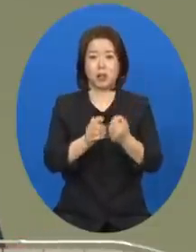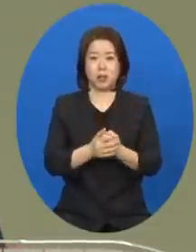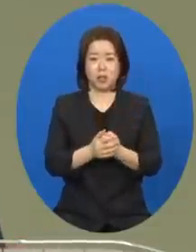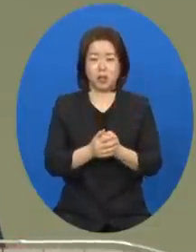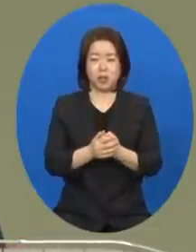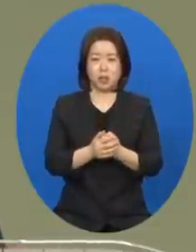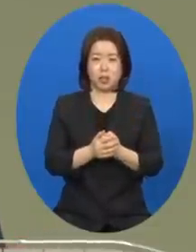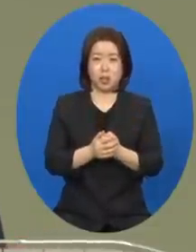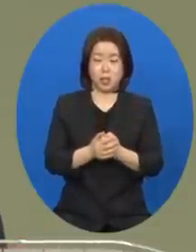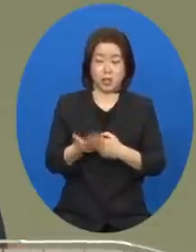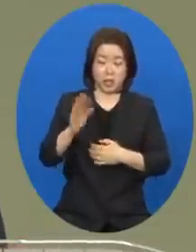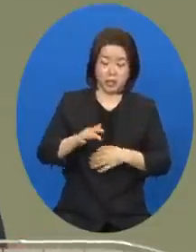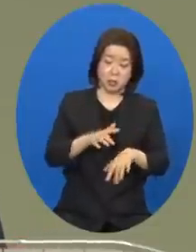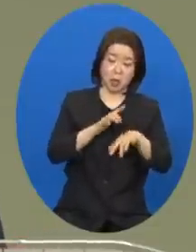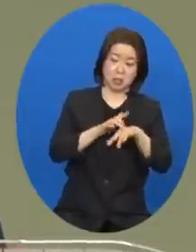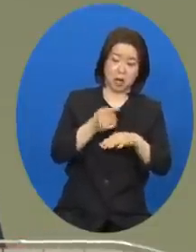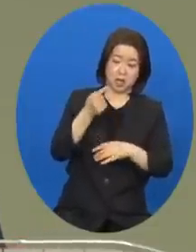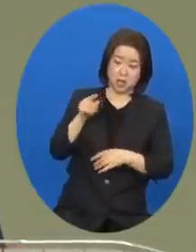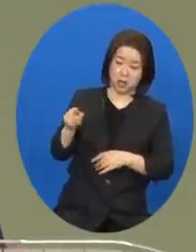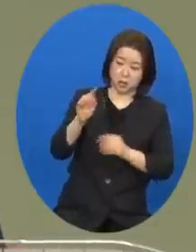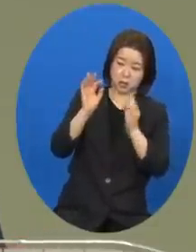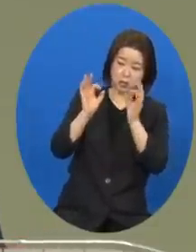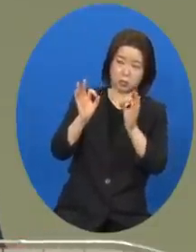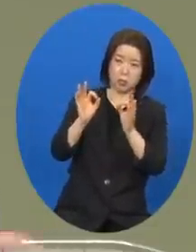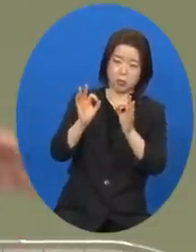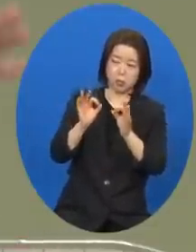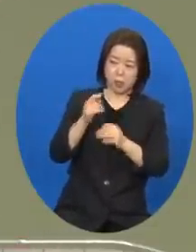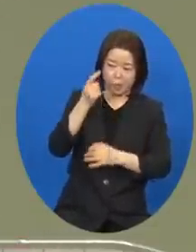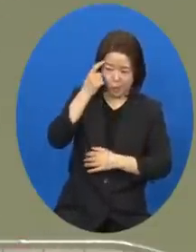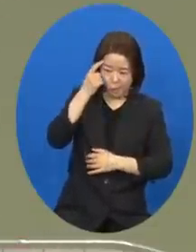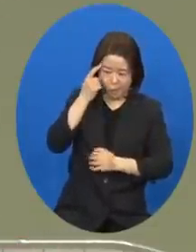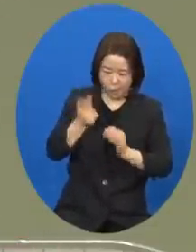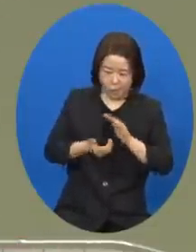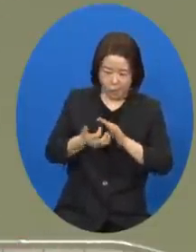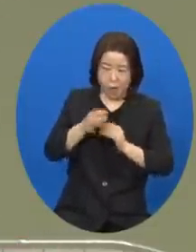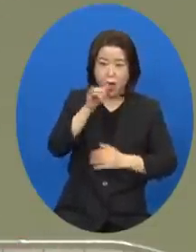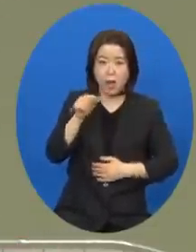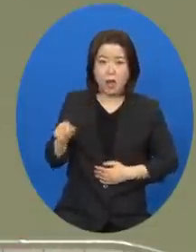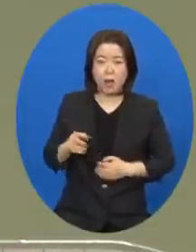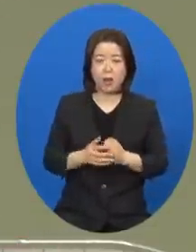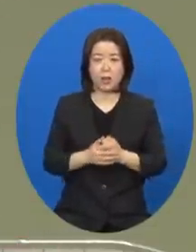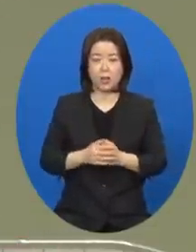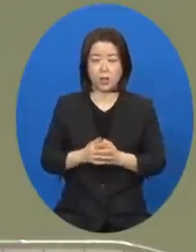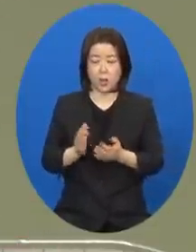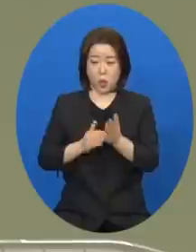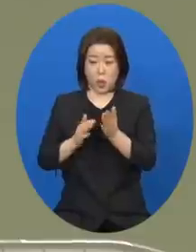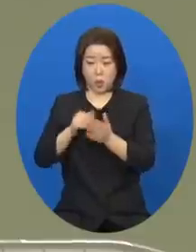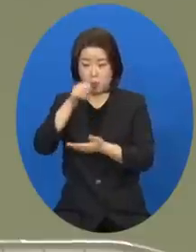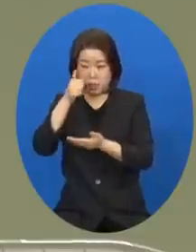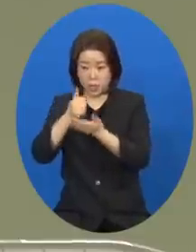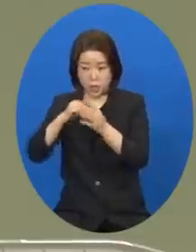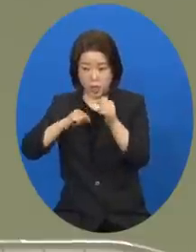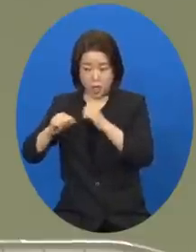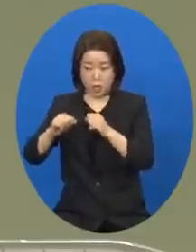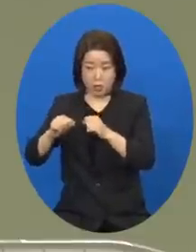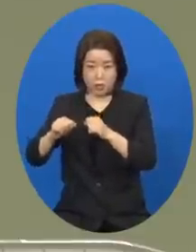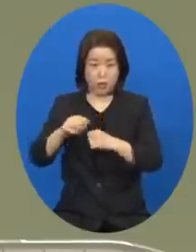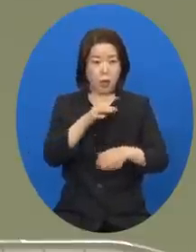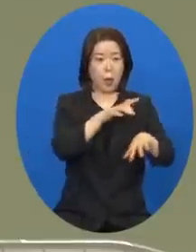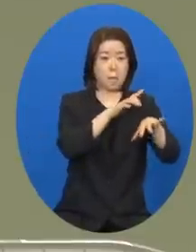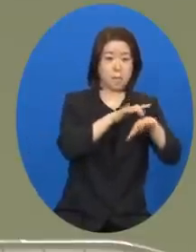노립니다. 진짜 무서워요. 마귀가 우리가 은밀한 죄를 짓고 있는 거 마귀도 다